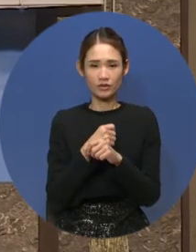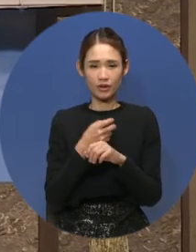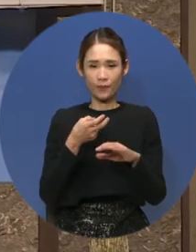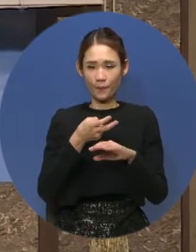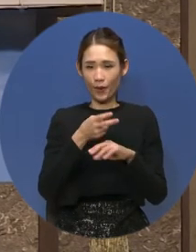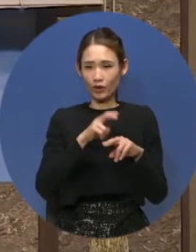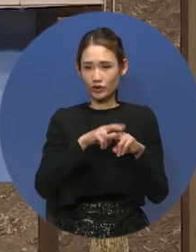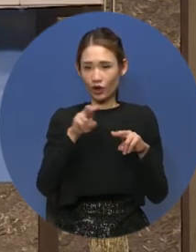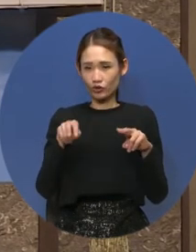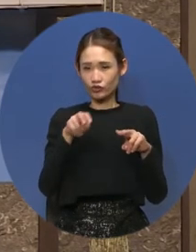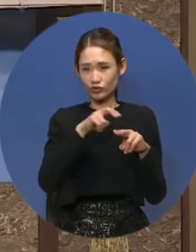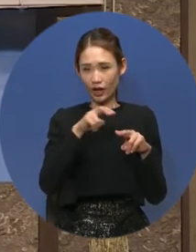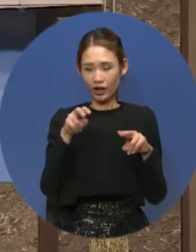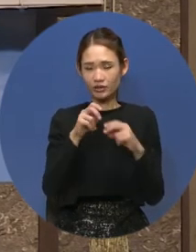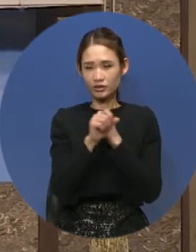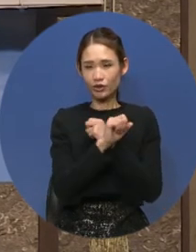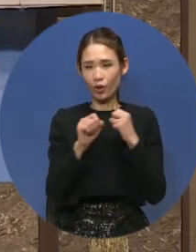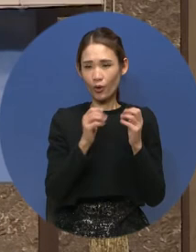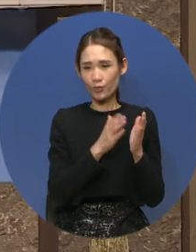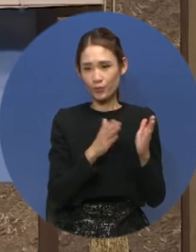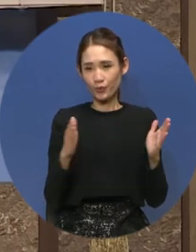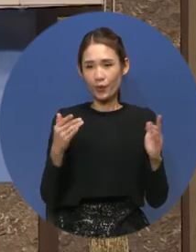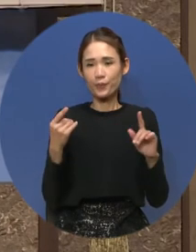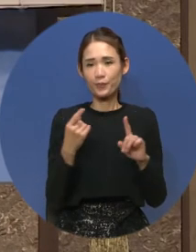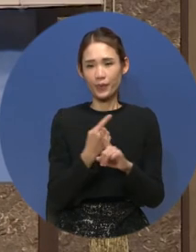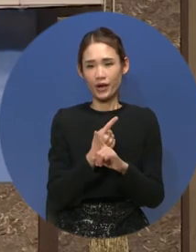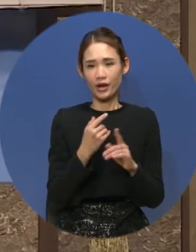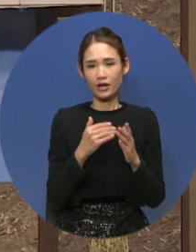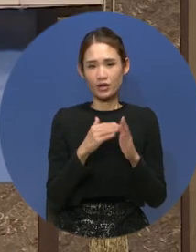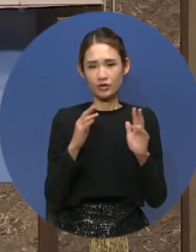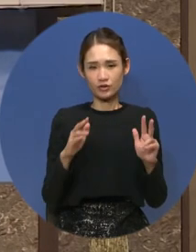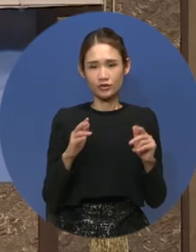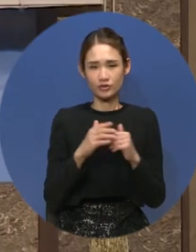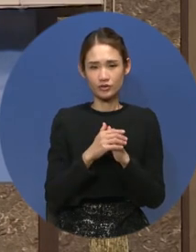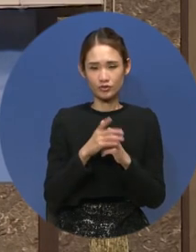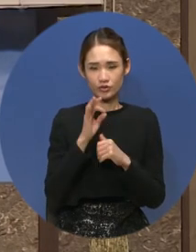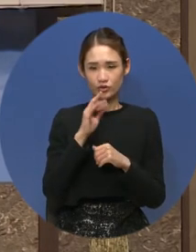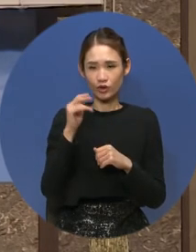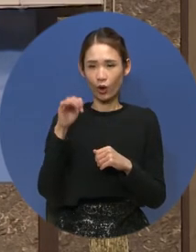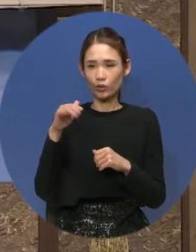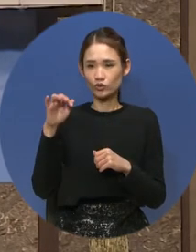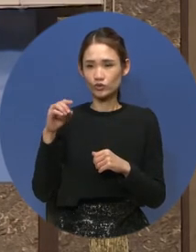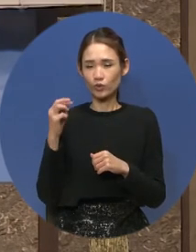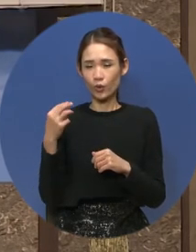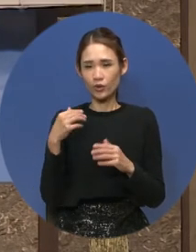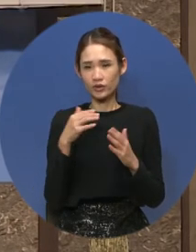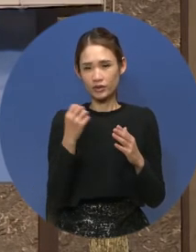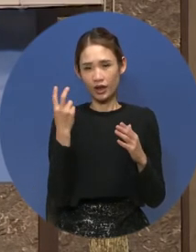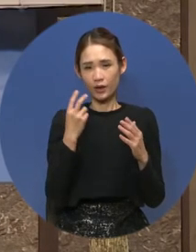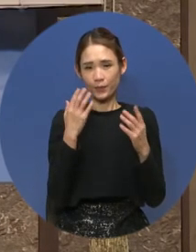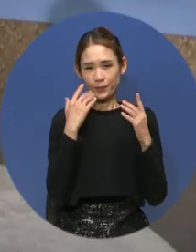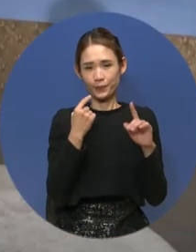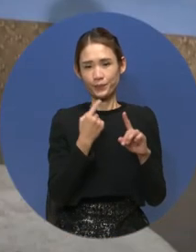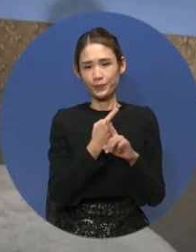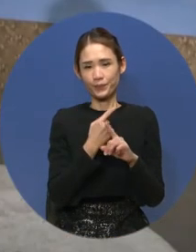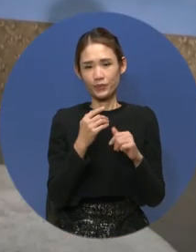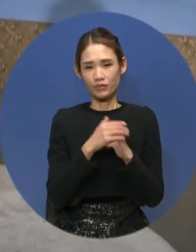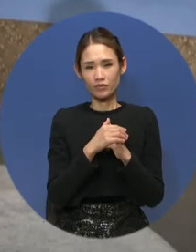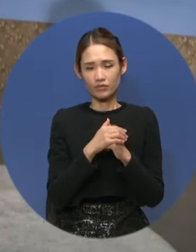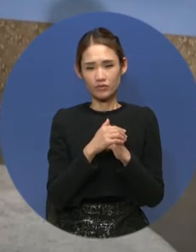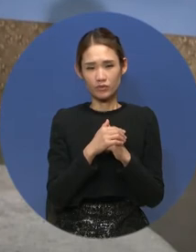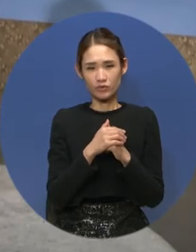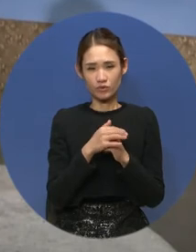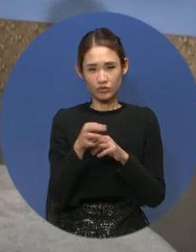넓히고 녹지 공간을 만들어가지고 네. 지금의 영등포 역 앞에 영종로가 재탄생하게 되었습니다. 네,